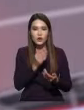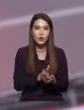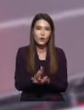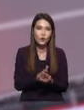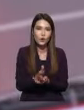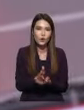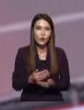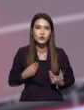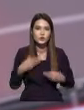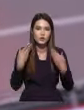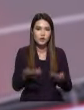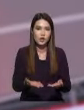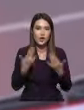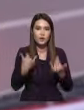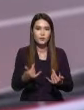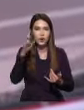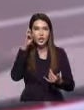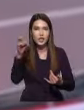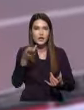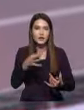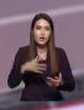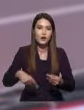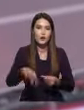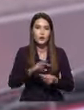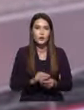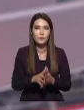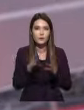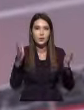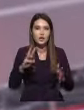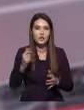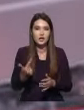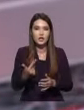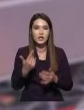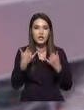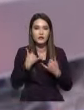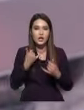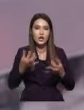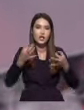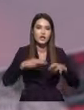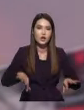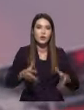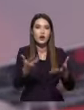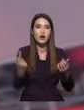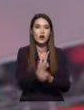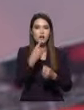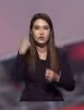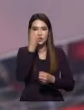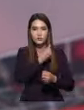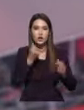құттықтаймын. Бұл еліміз үшін айтулы оқиға. Сіздер тәуелсіздіктің алғашқы жылдарынан